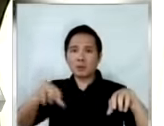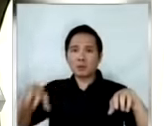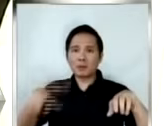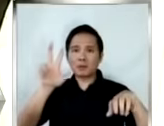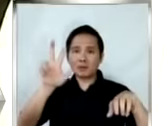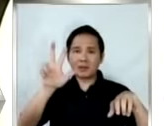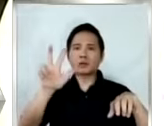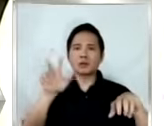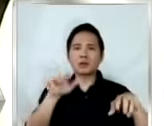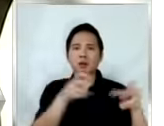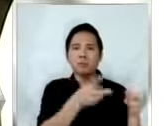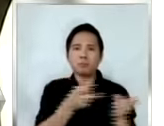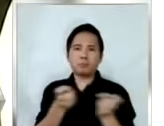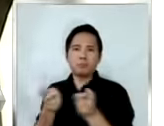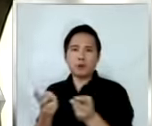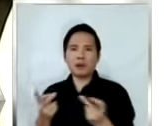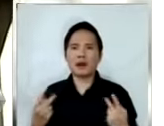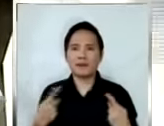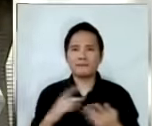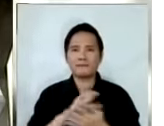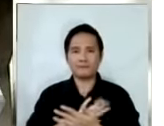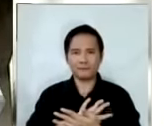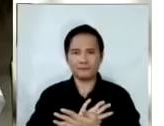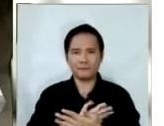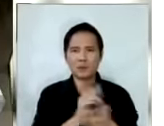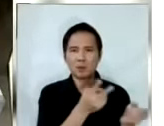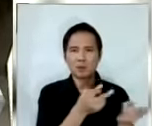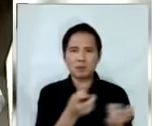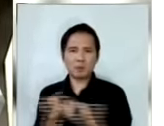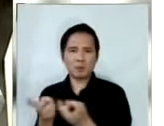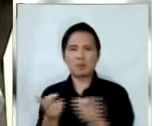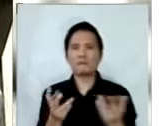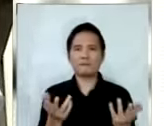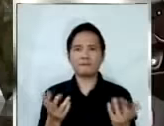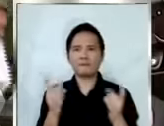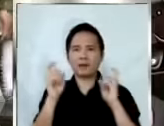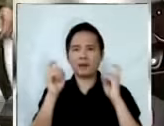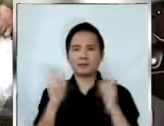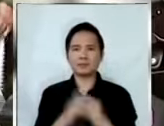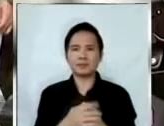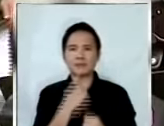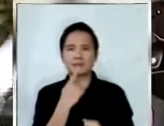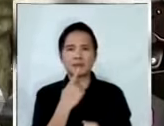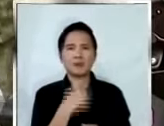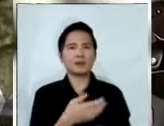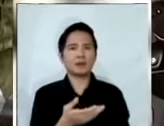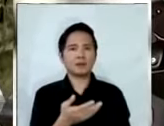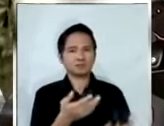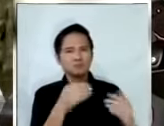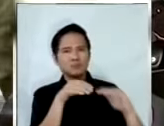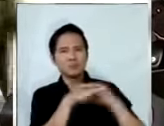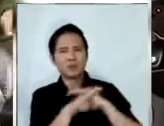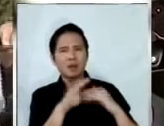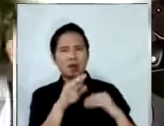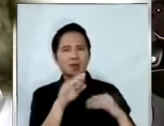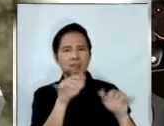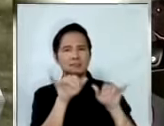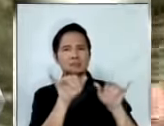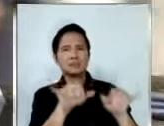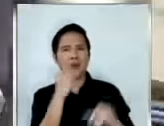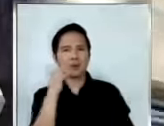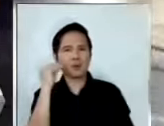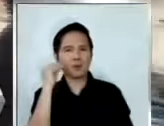ito, sige na po, pumasok muna kayo sa mga kabahayan ninyo. 14 na araw hindi pwedeng maglabas-masok sa